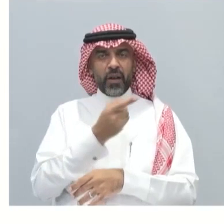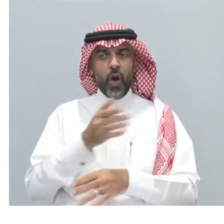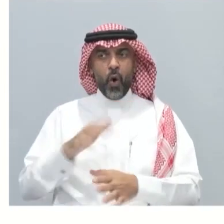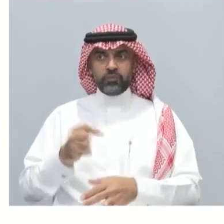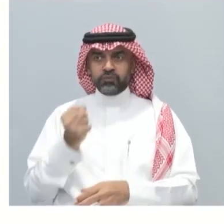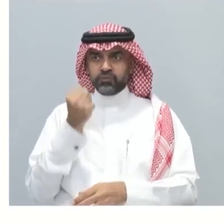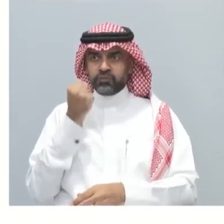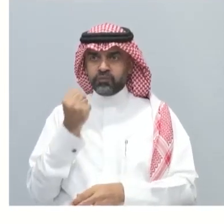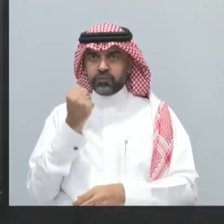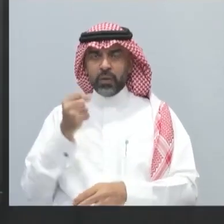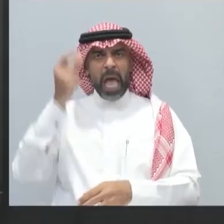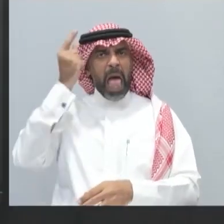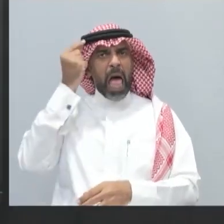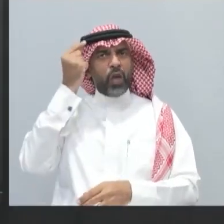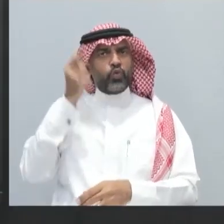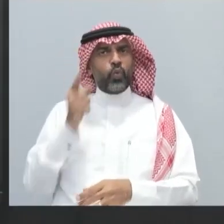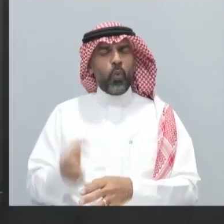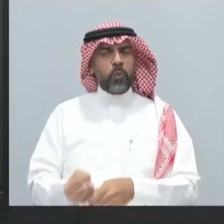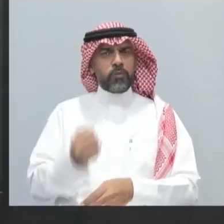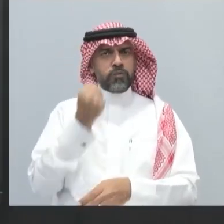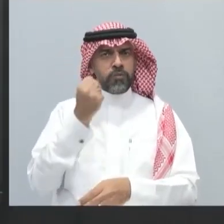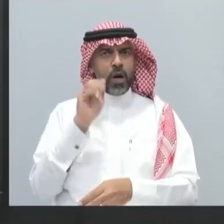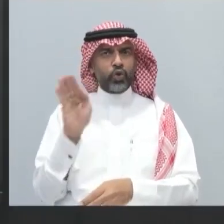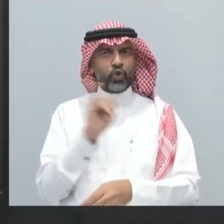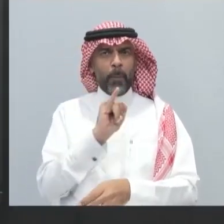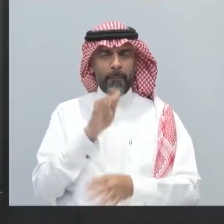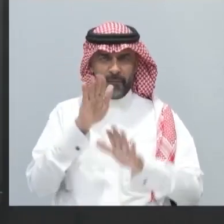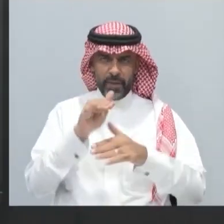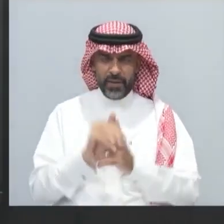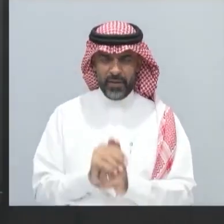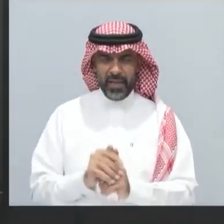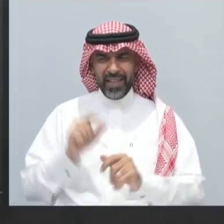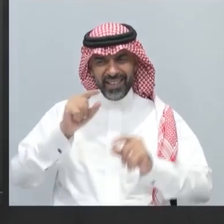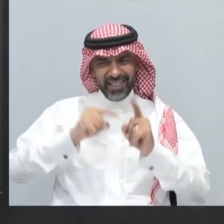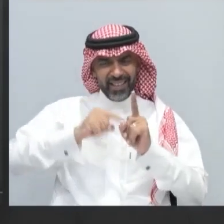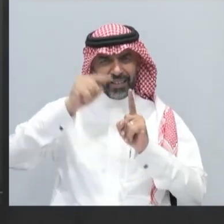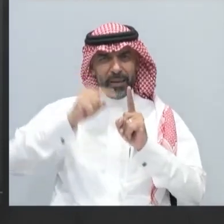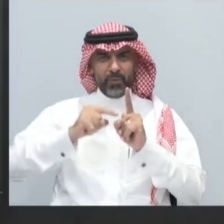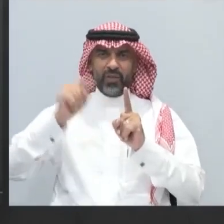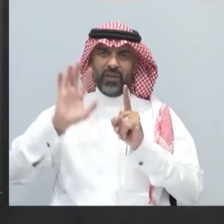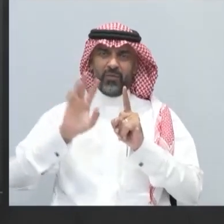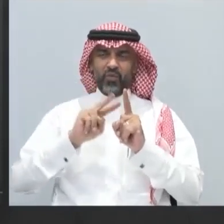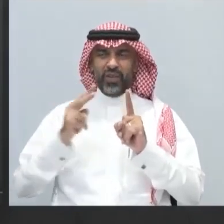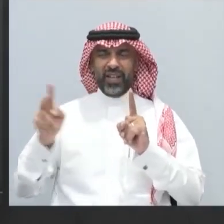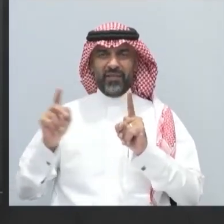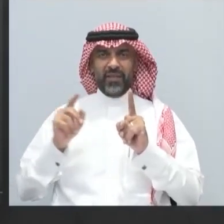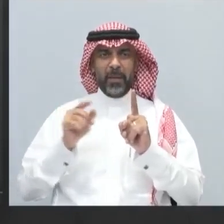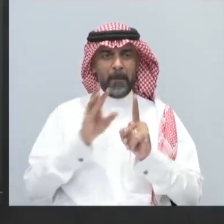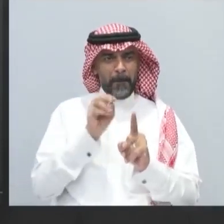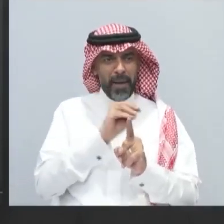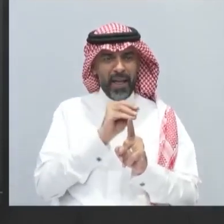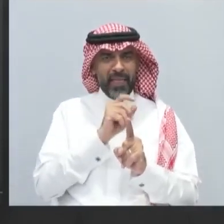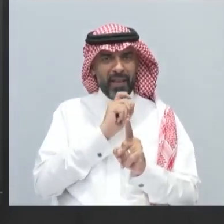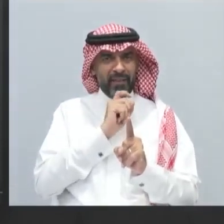كالعقرب الاسود اذا درجه السميه ما بين العقارب نجد بانها ماذا مختلفه فالبعض